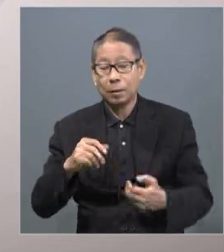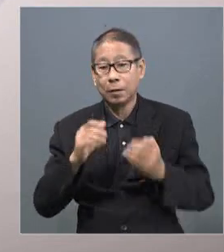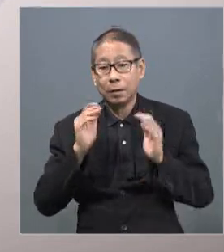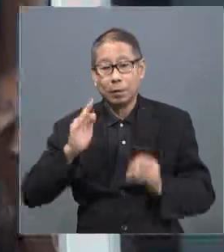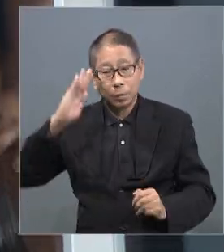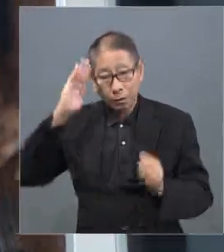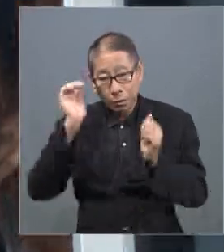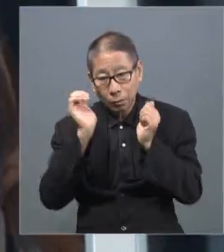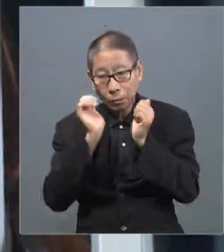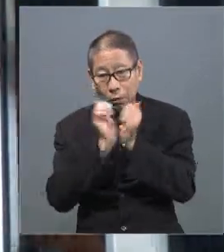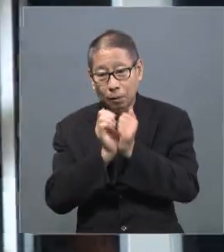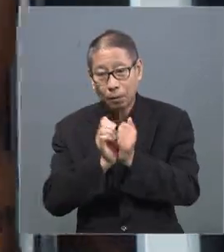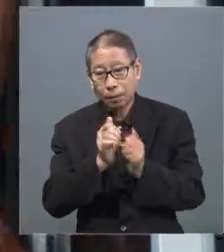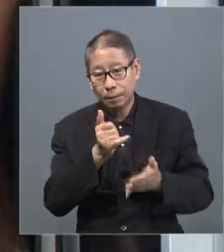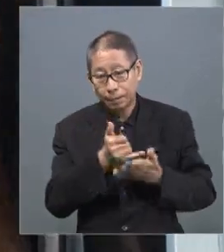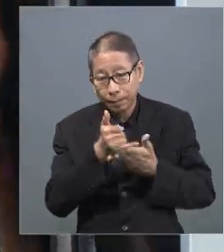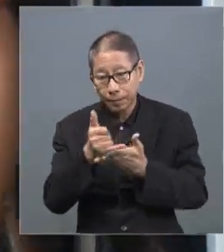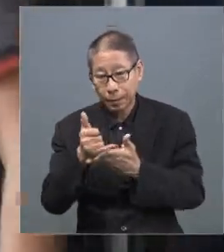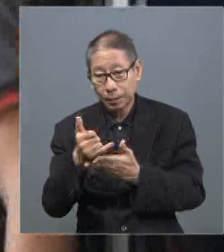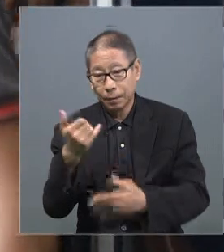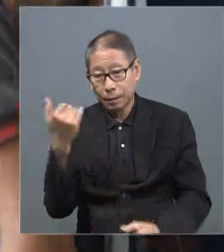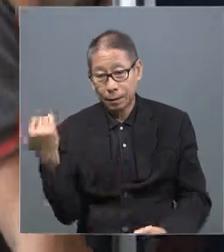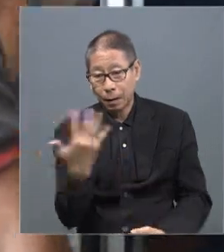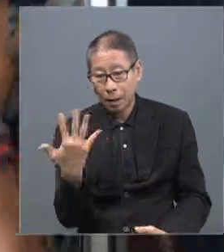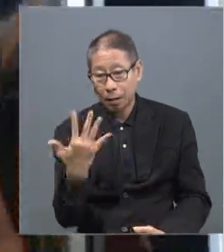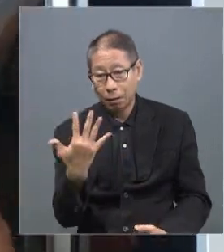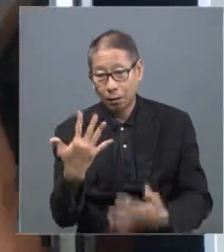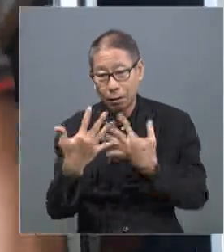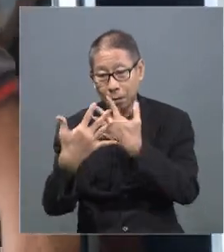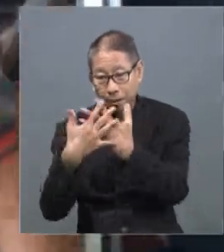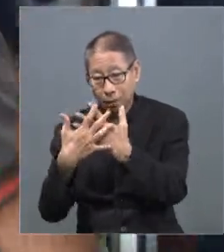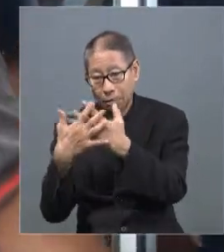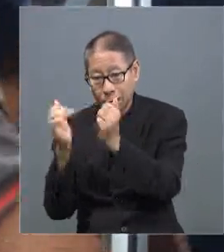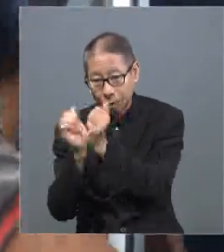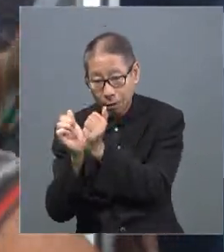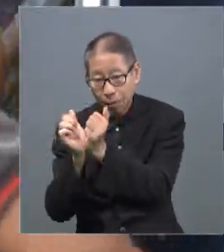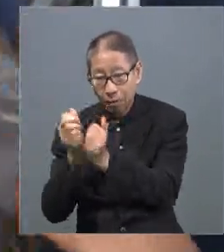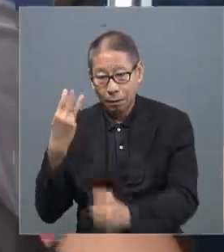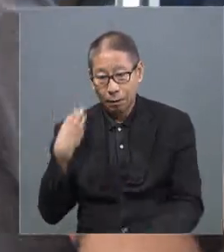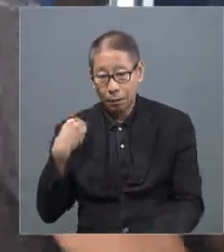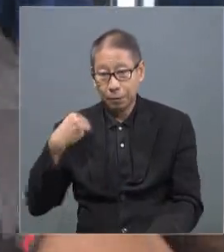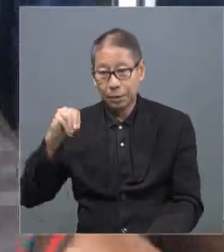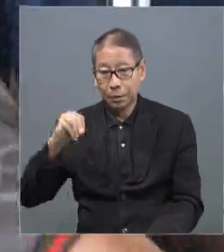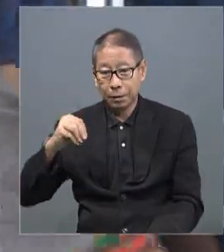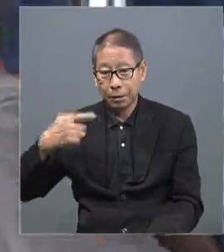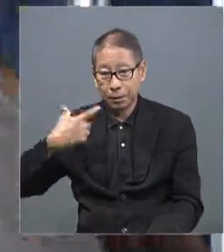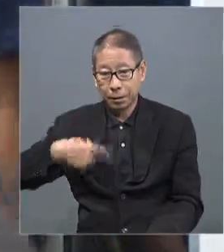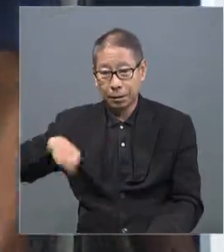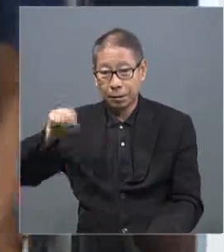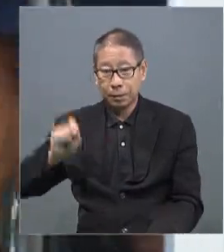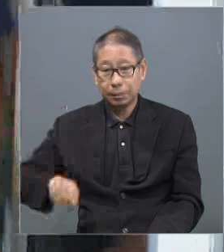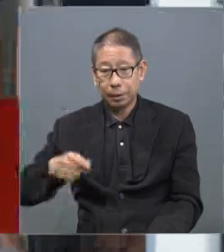สวนสนคันนายาวได้นำตัวผู้ก่อเหตุทั้ง 5คนไปฝากขังที่ศาลอาญามีนบุรีและศาลเยาวชนและครอบครัวกลาง